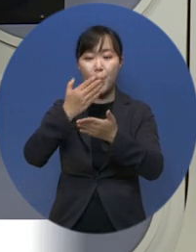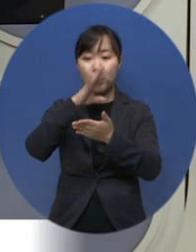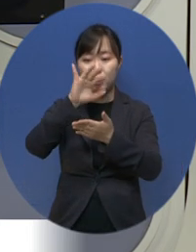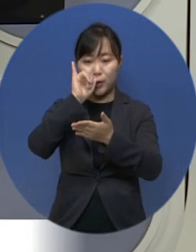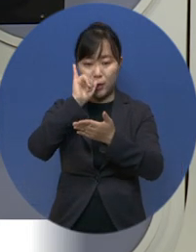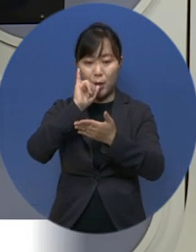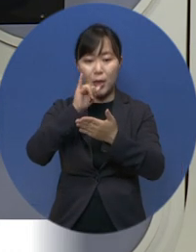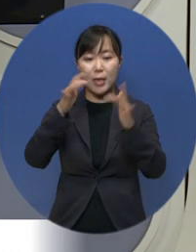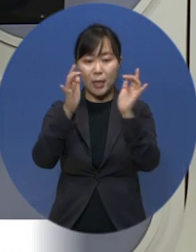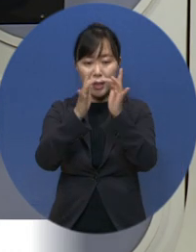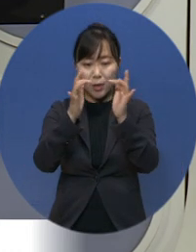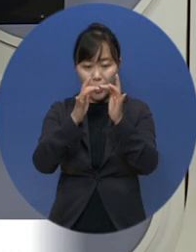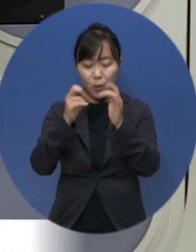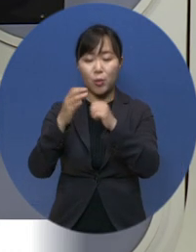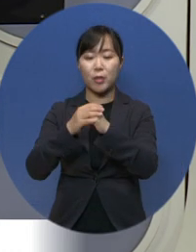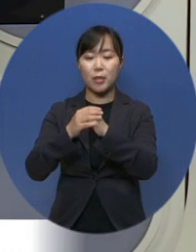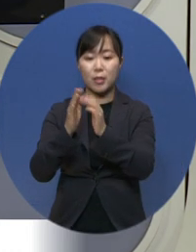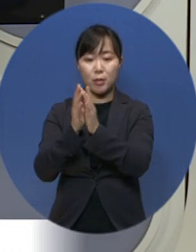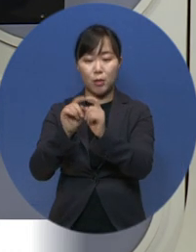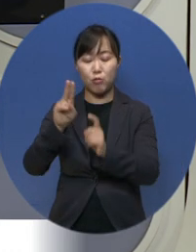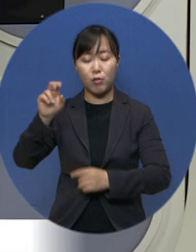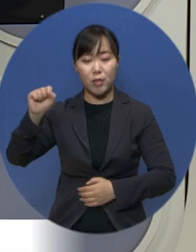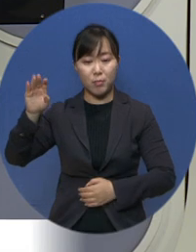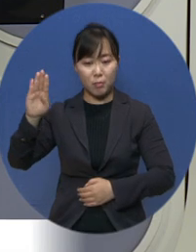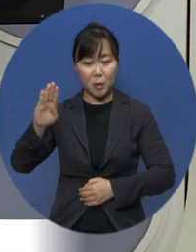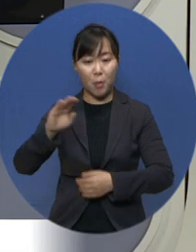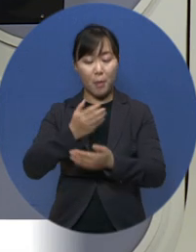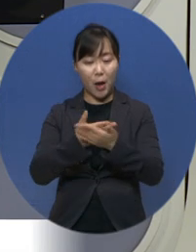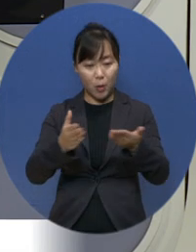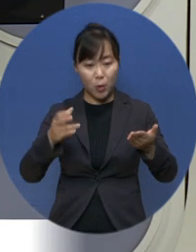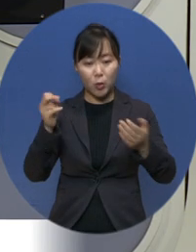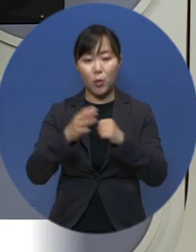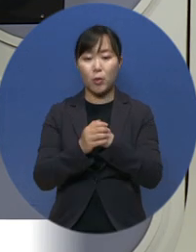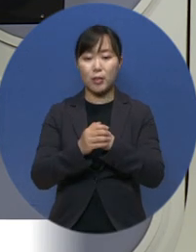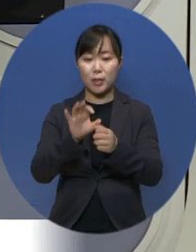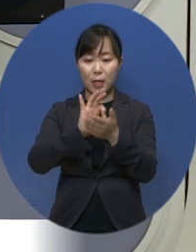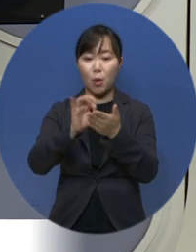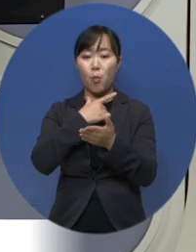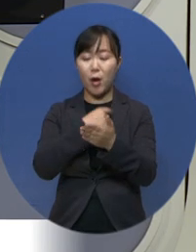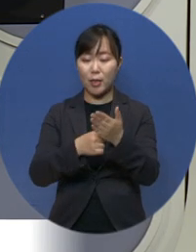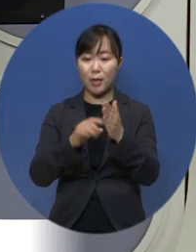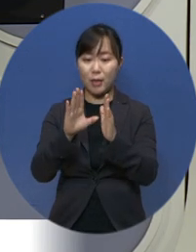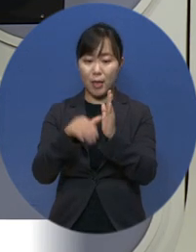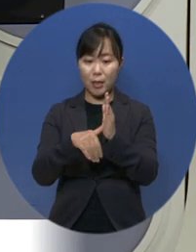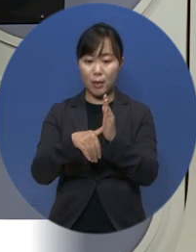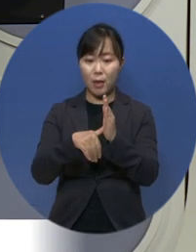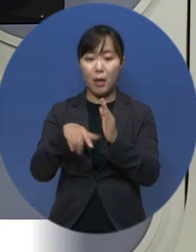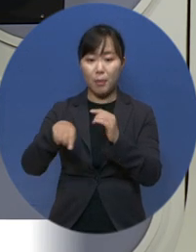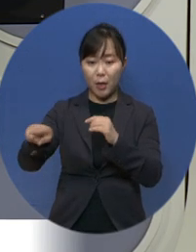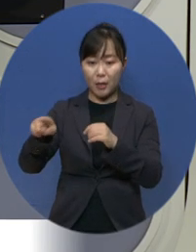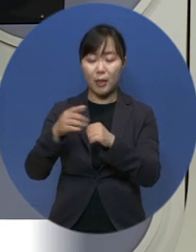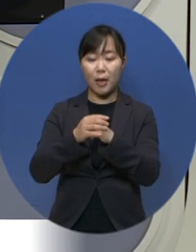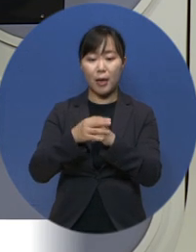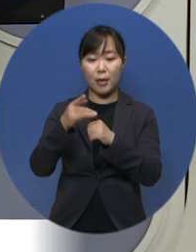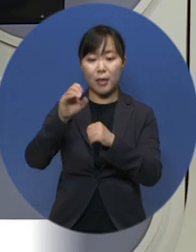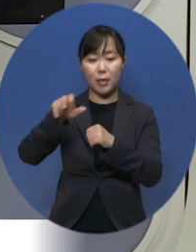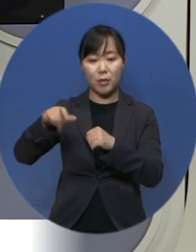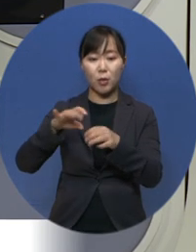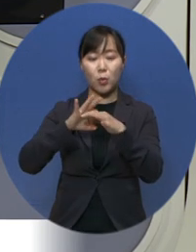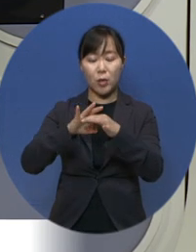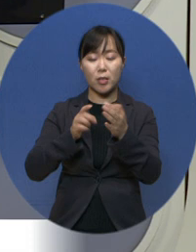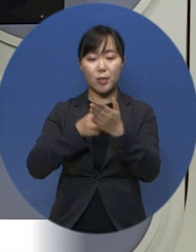온라인 오프라인 형태로 제공될 예정이며 콘텐츠 사용을 희망하는 경우 아래의 링크를 통해 신청하면